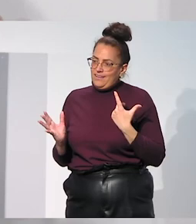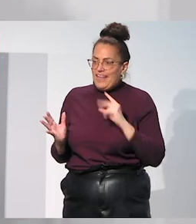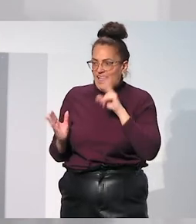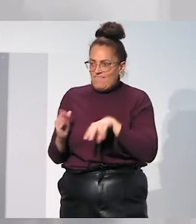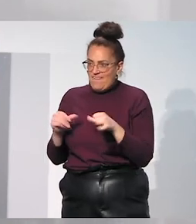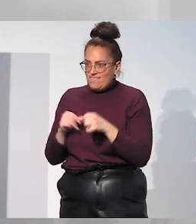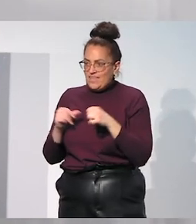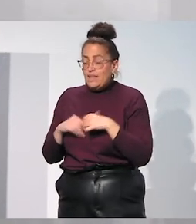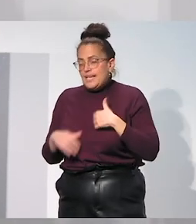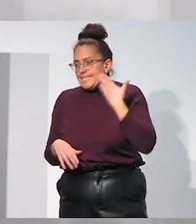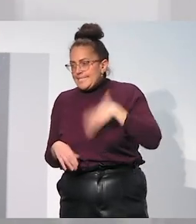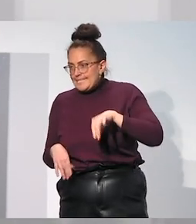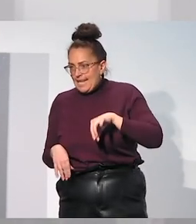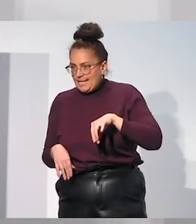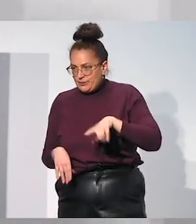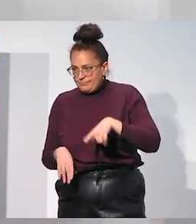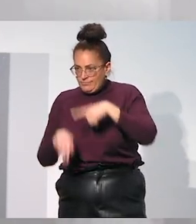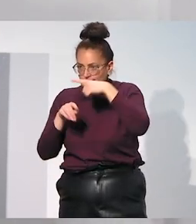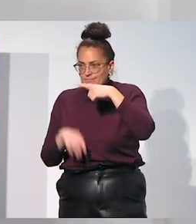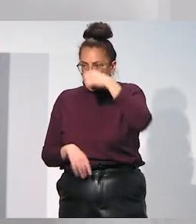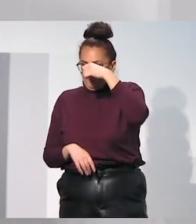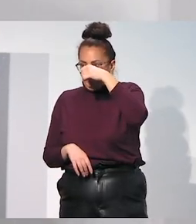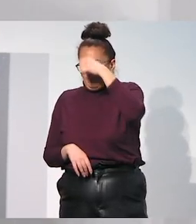Le catholicisme un peu rance, et c'est